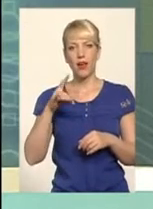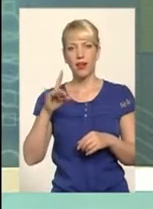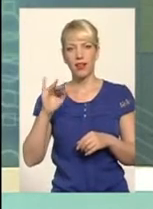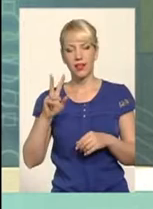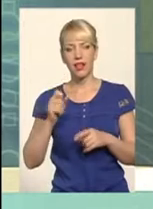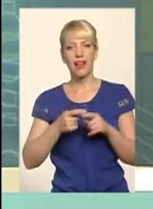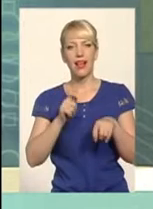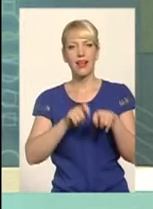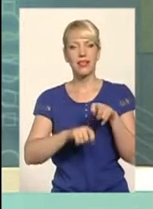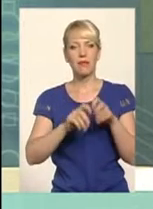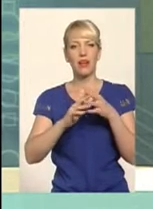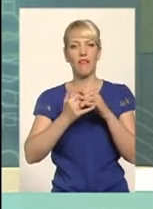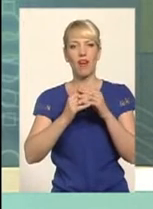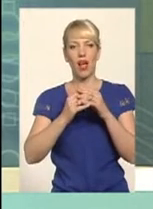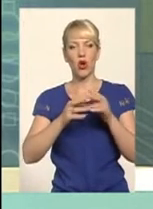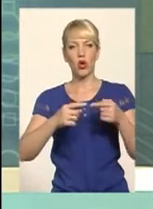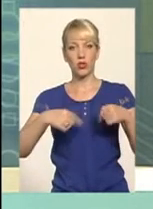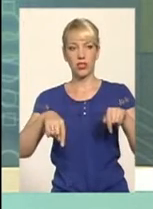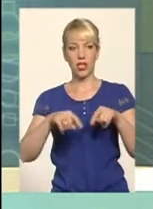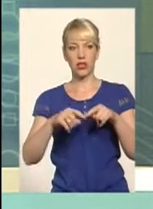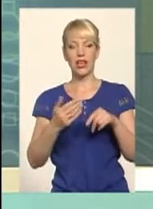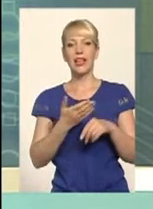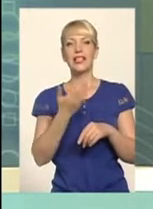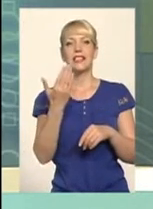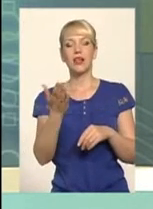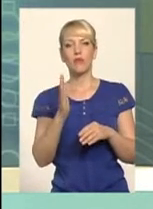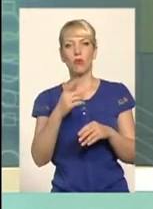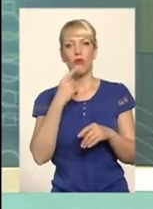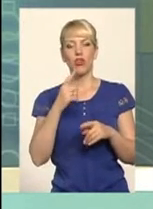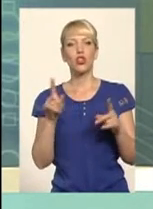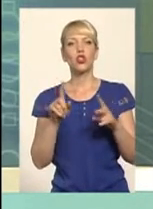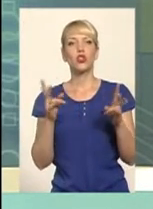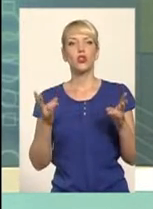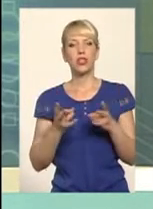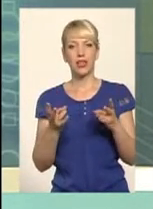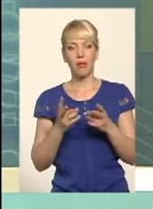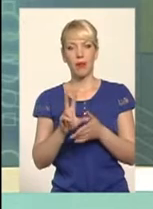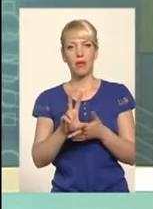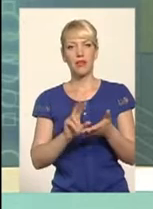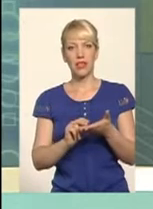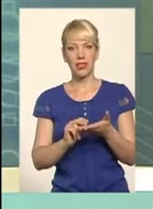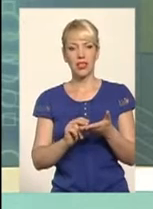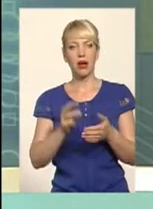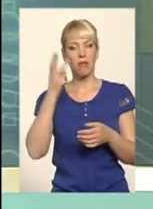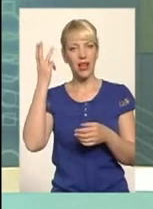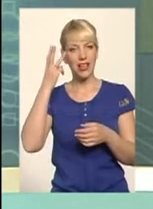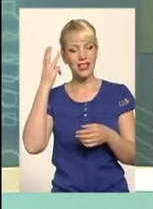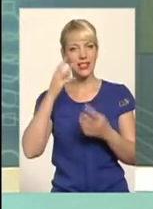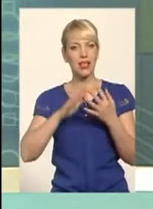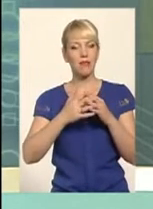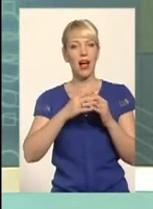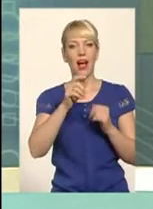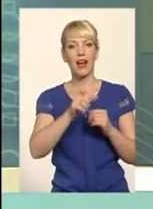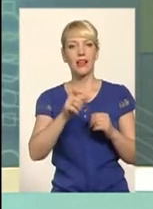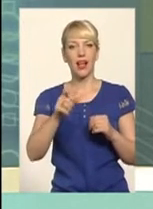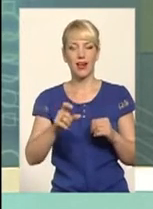в агросекторі. Зокрема, з ним будемо говорити про те, що варто, який досвід варто перейняти хмельницьким аграріям для